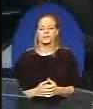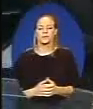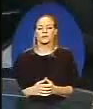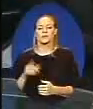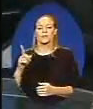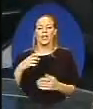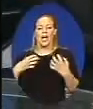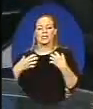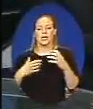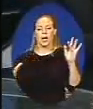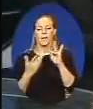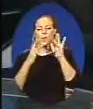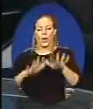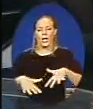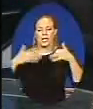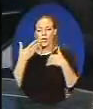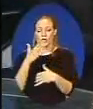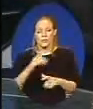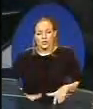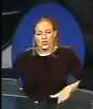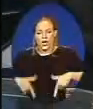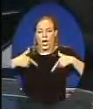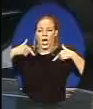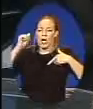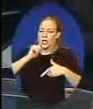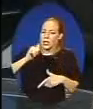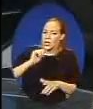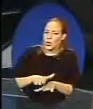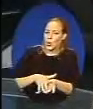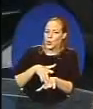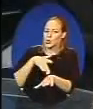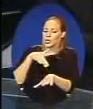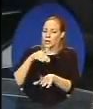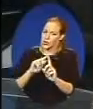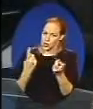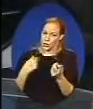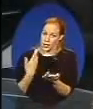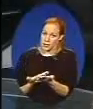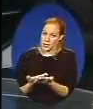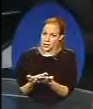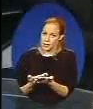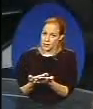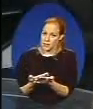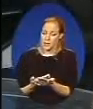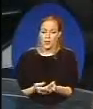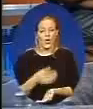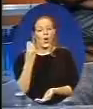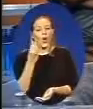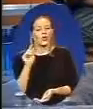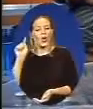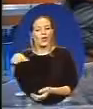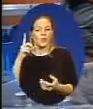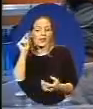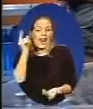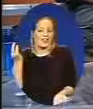וההצגה שהיא מול קהל ירושלמי שחי מאוד מאוד את התחושה הזאת, זה שונה, אני מניחה, מאשר... עוד לא היינו בתל אביב. עוד לא היינו